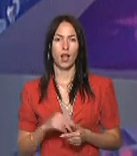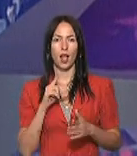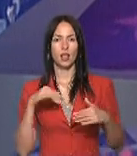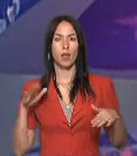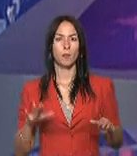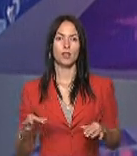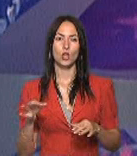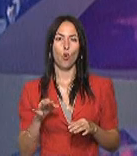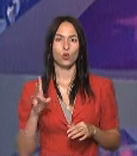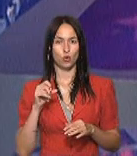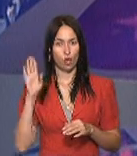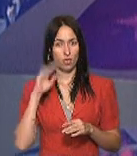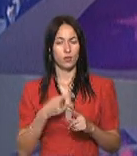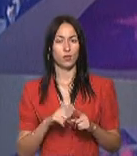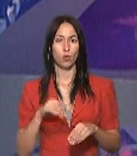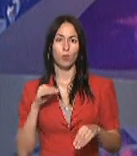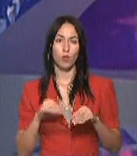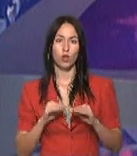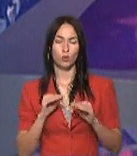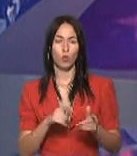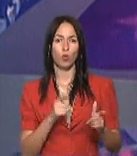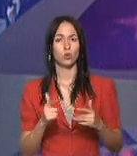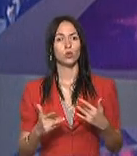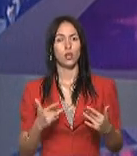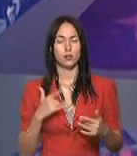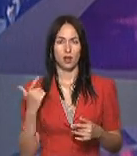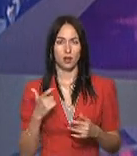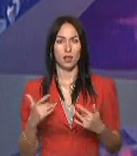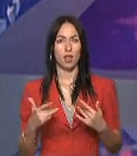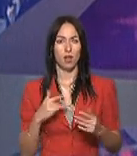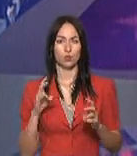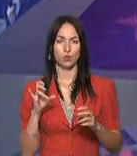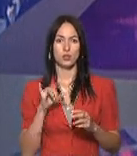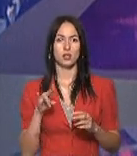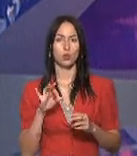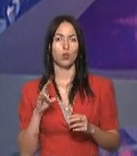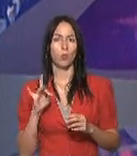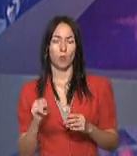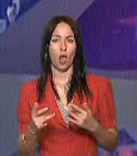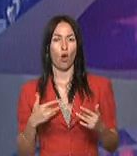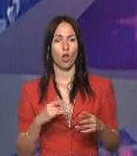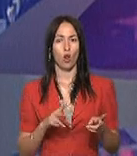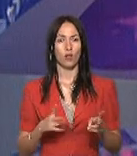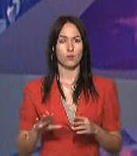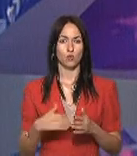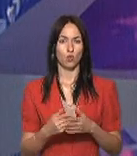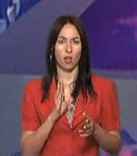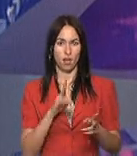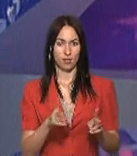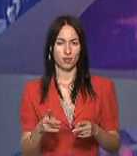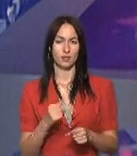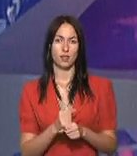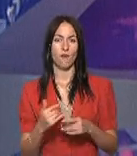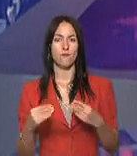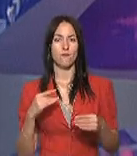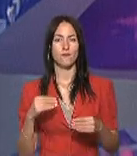«Лебедине озеро на воді» – таку балетну постановку готують артисти Харківського театру «Схід-Опера». Хореографічну постановку для танцюристів здійснив